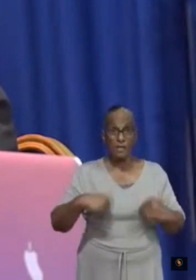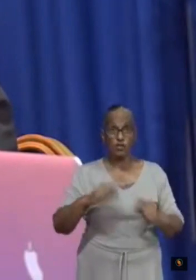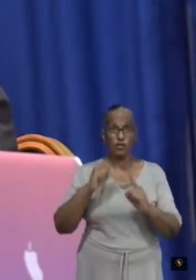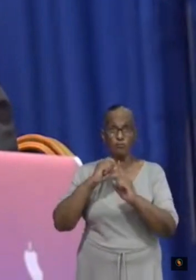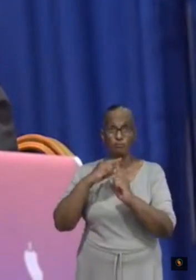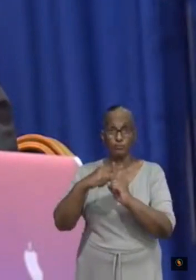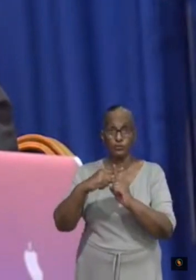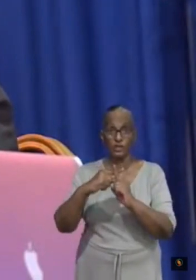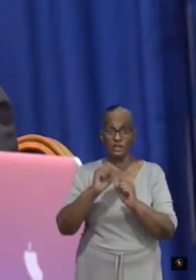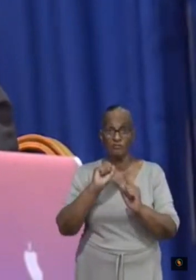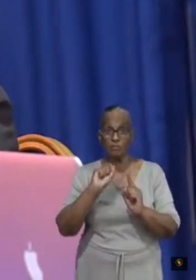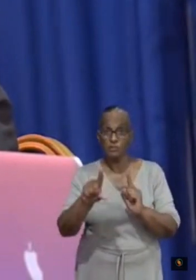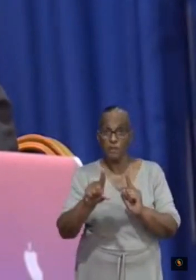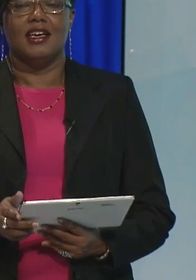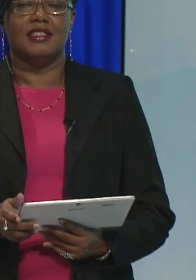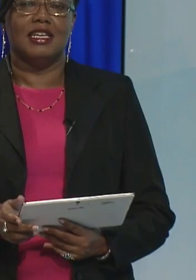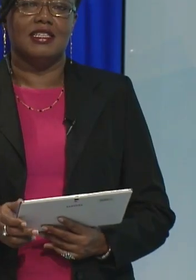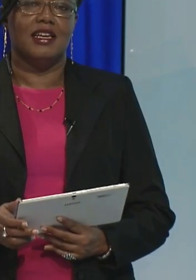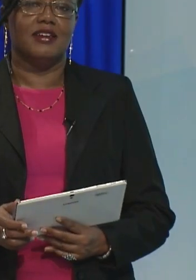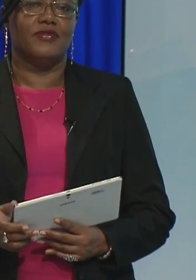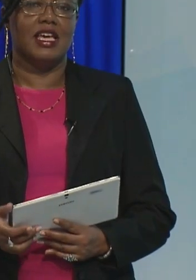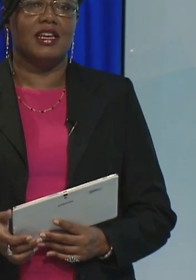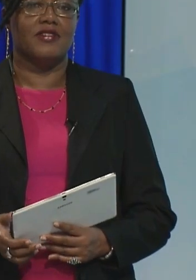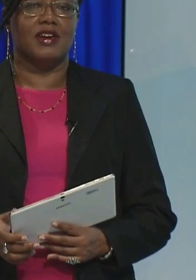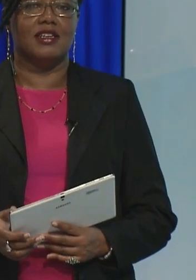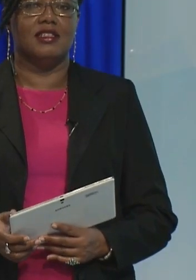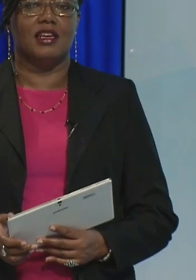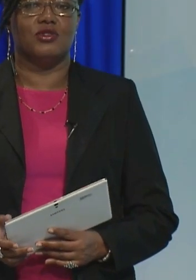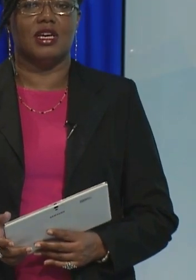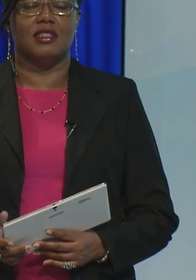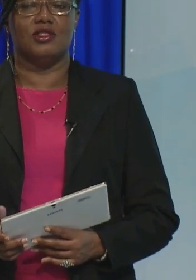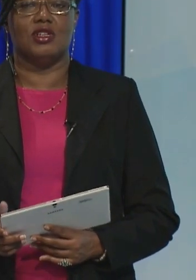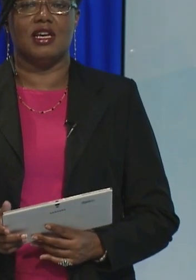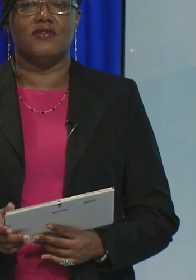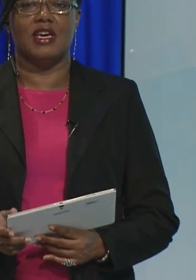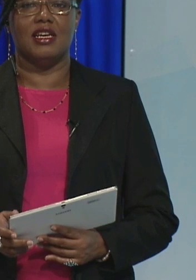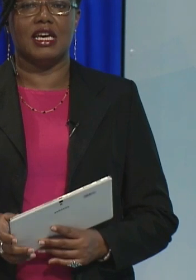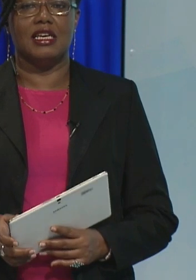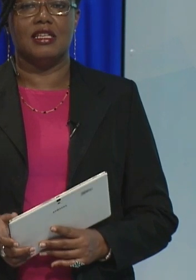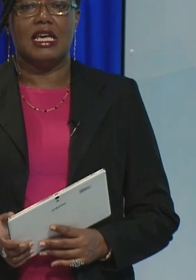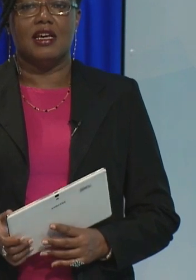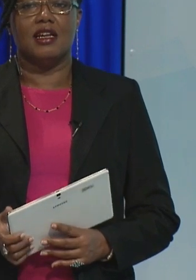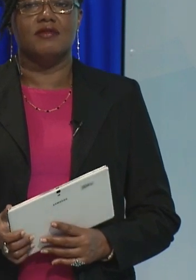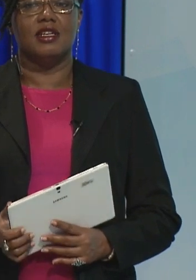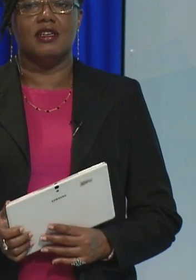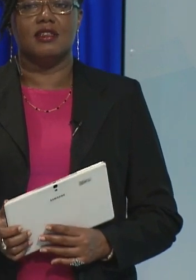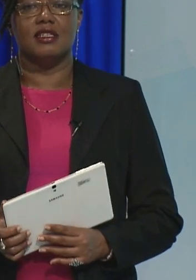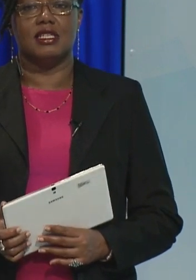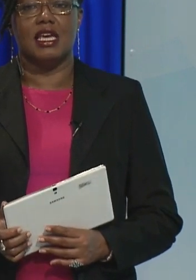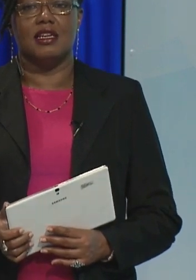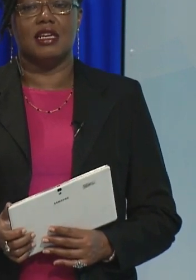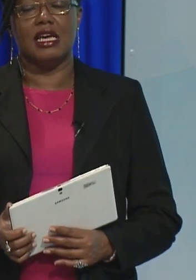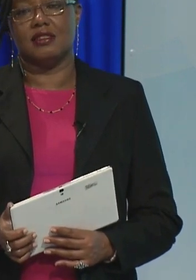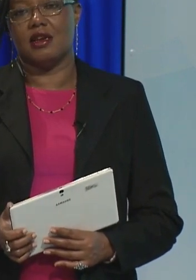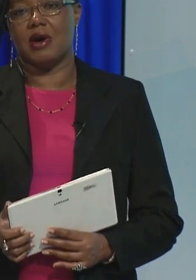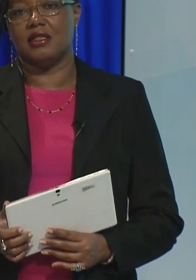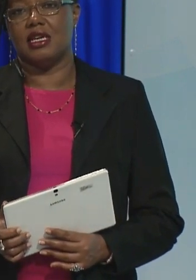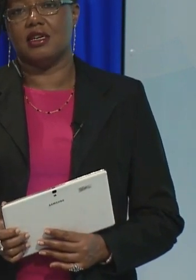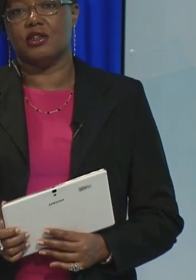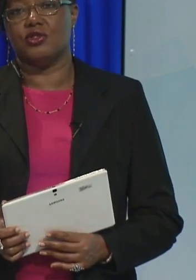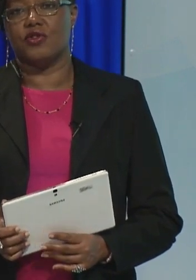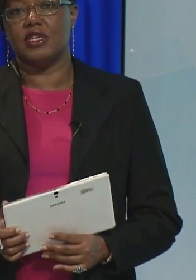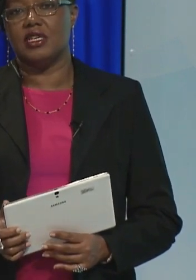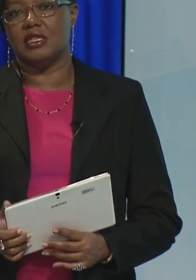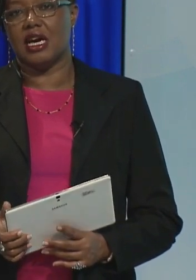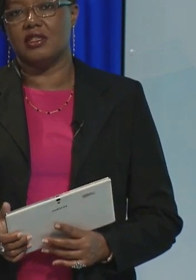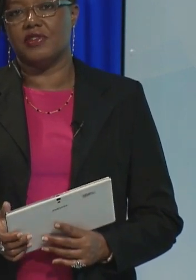zijn te assisteren. Danielle Feira van het Directoraat Nationale Veiligheid. Landelijk zijn er extra